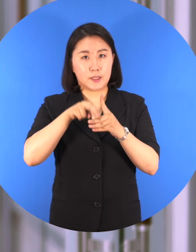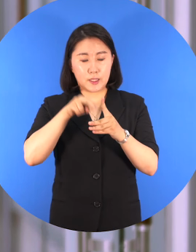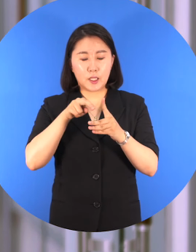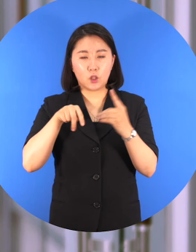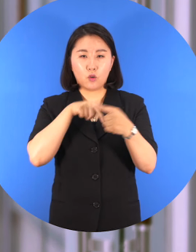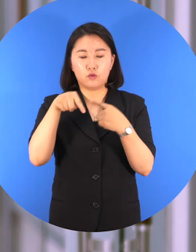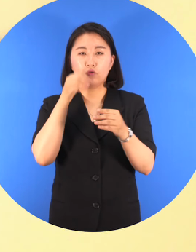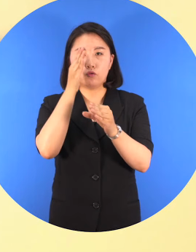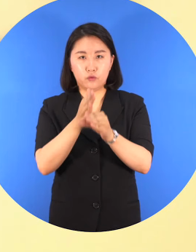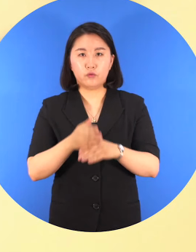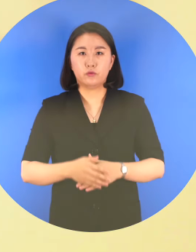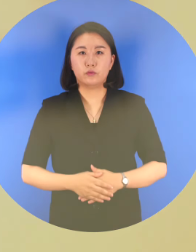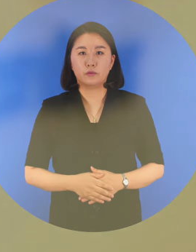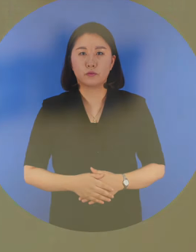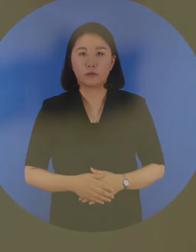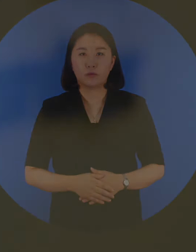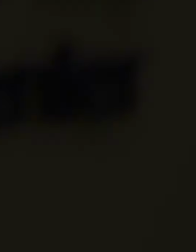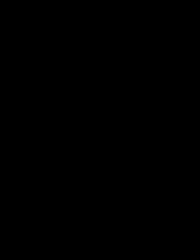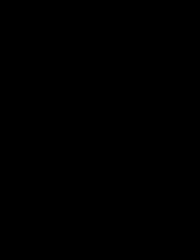설치하고 운영하고 있습니다.